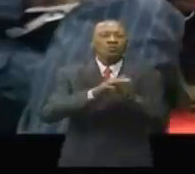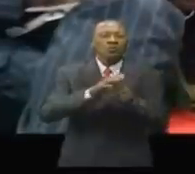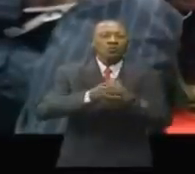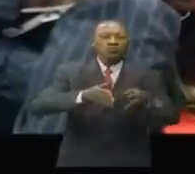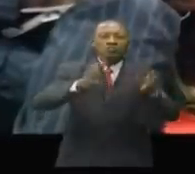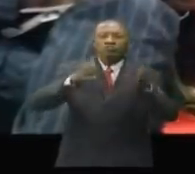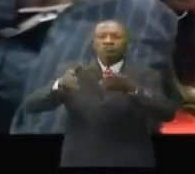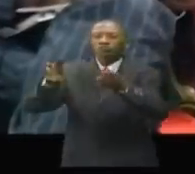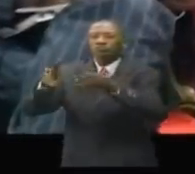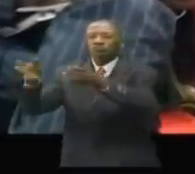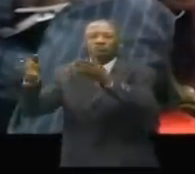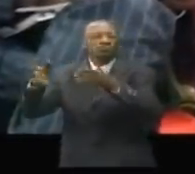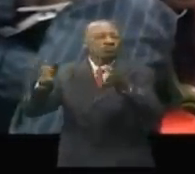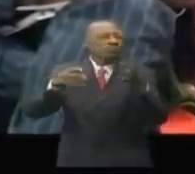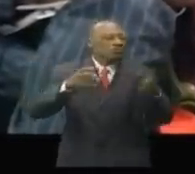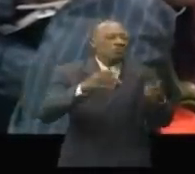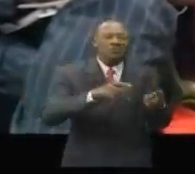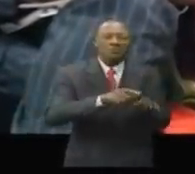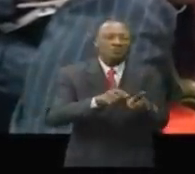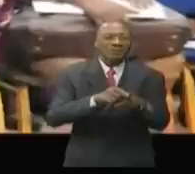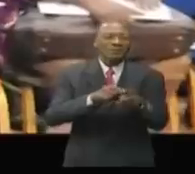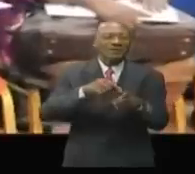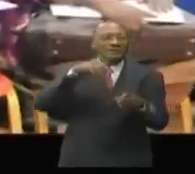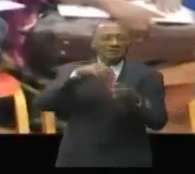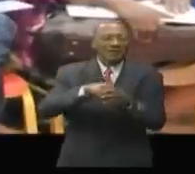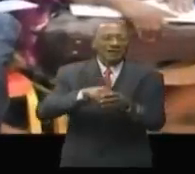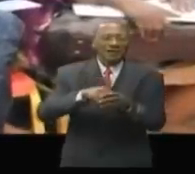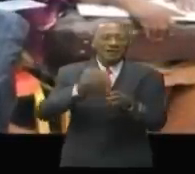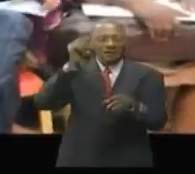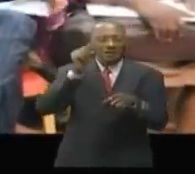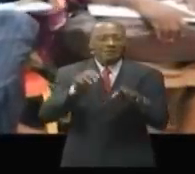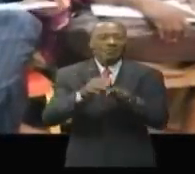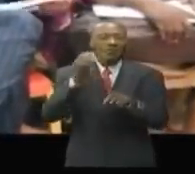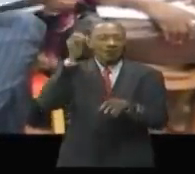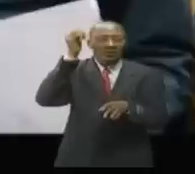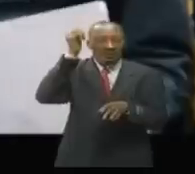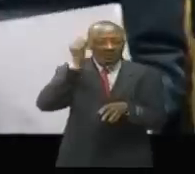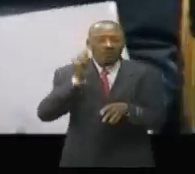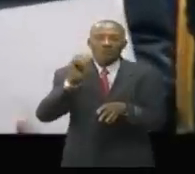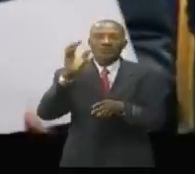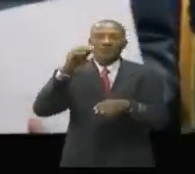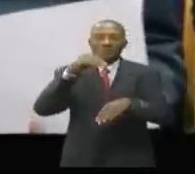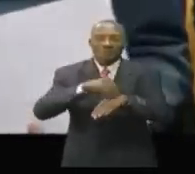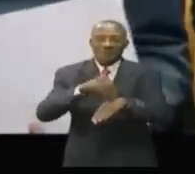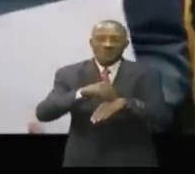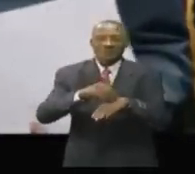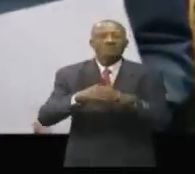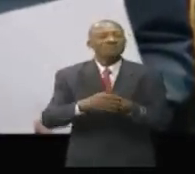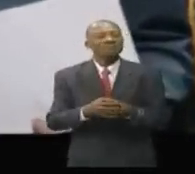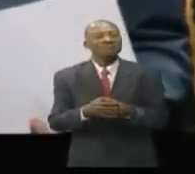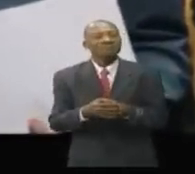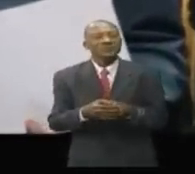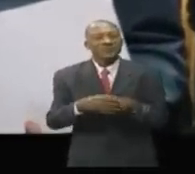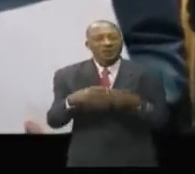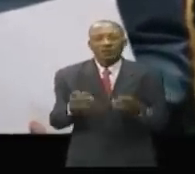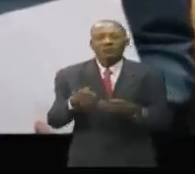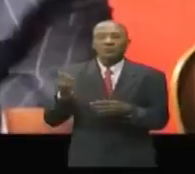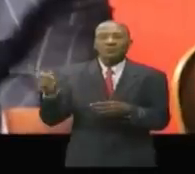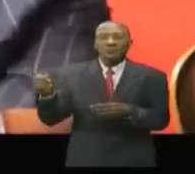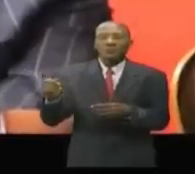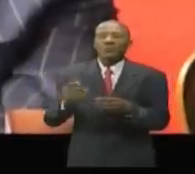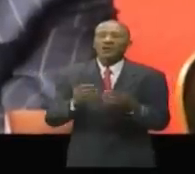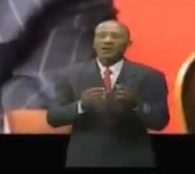au port de Matadi. Il a aussi donné des possibilités de remonter l'eau en noyant les caillasses à tous